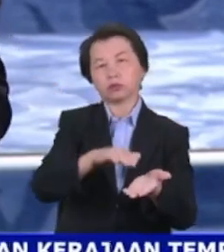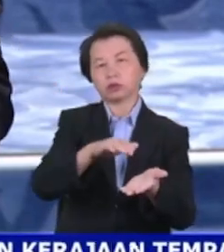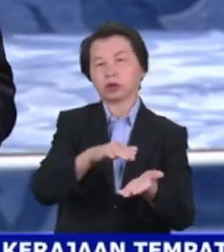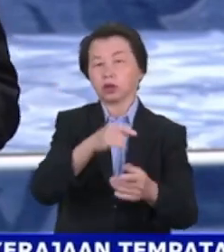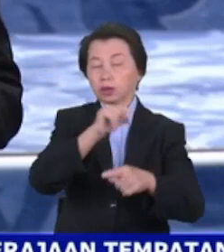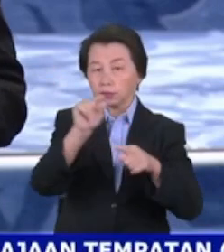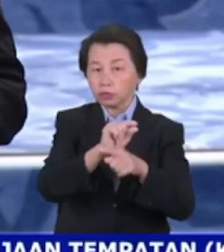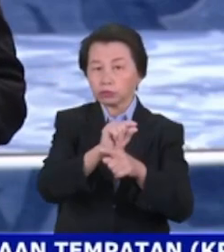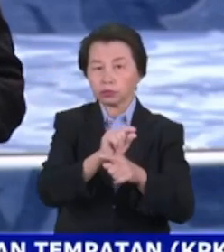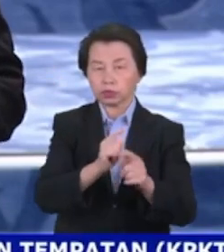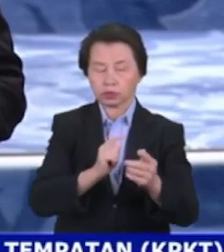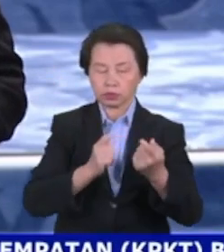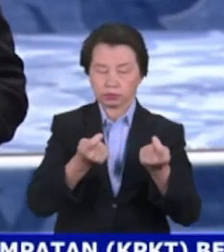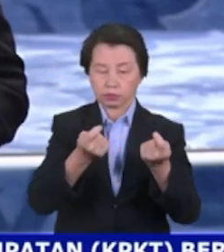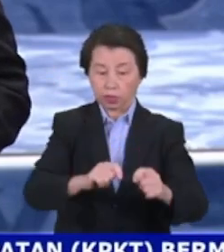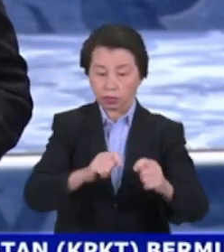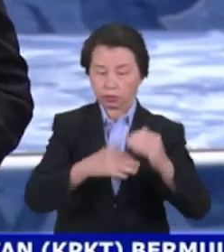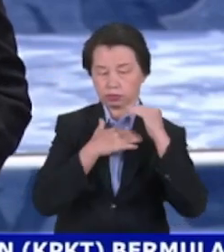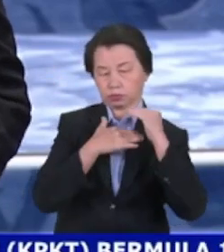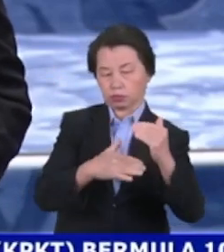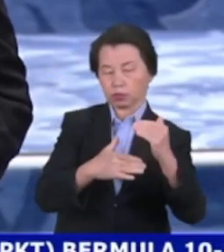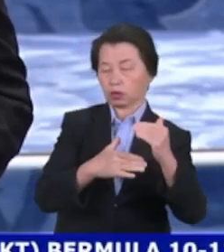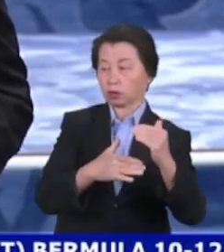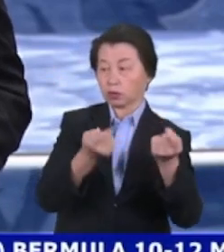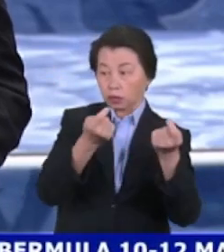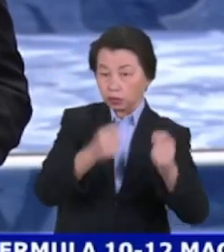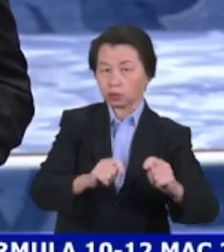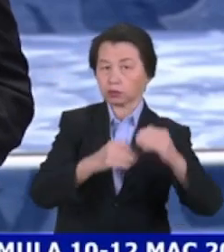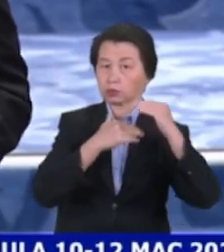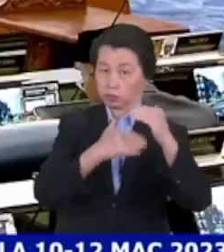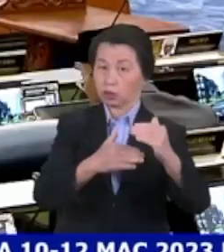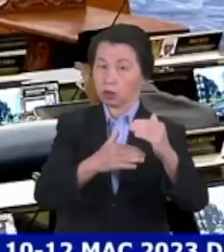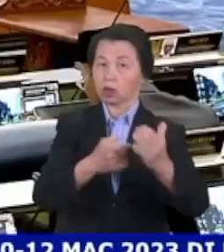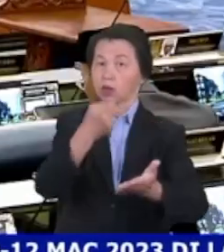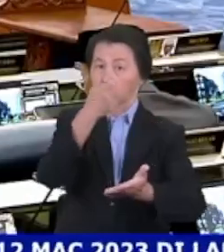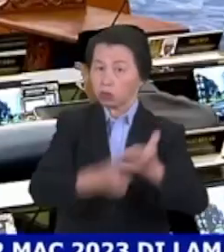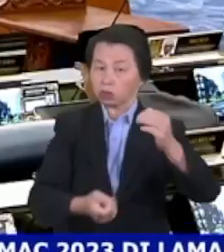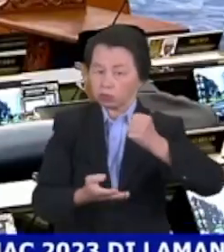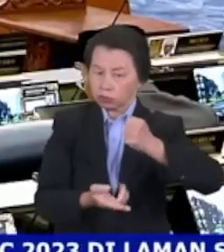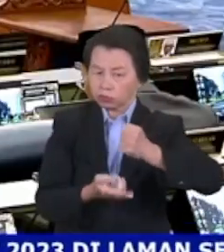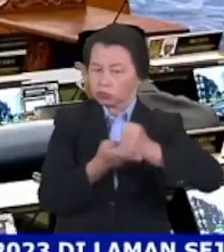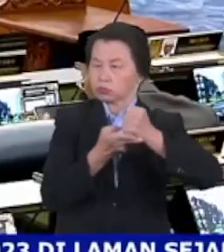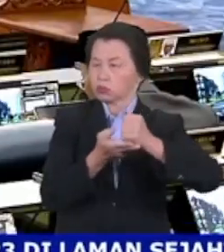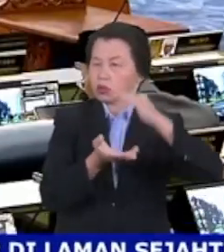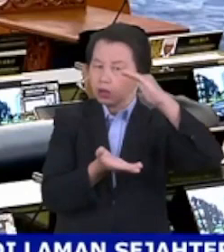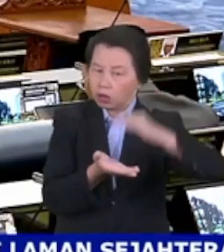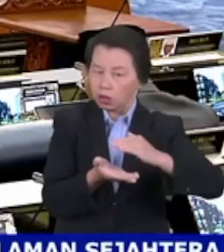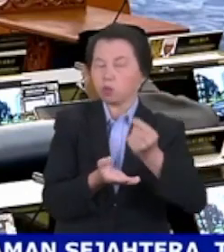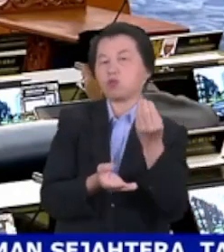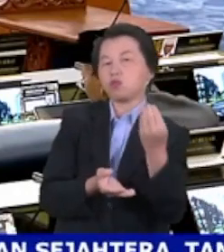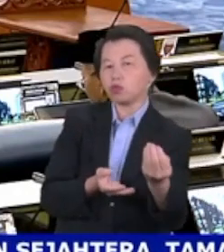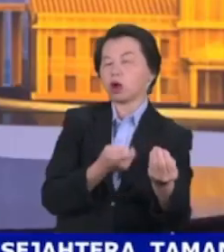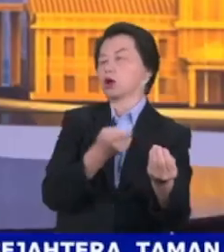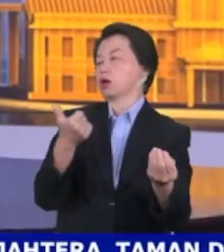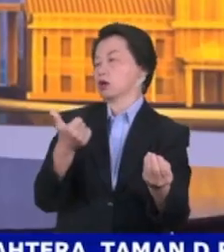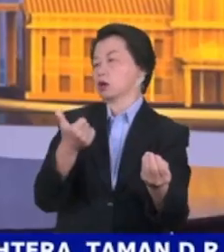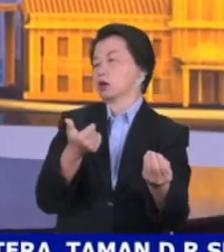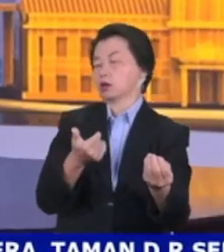bila kita gunakan tender terhad, Larau, kos itu terus menurun.